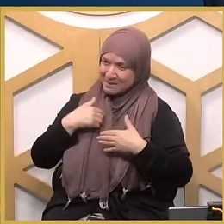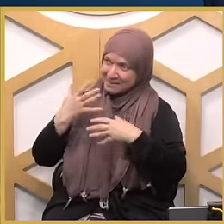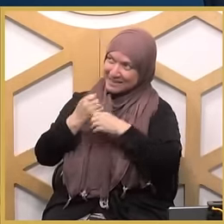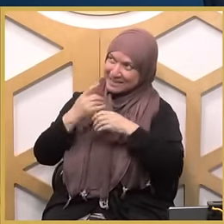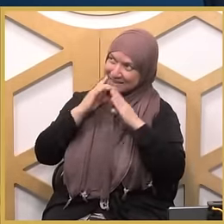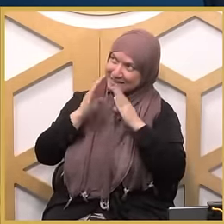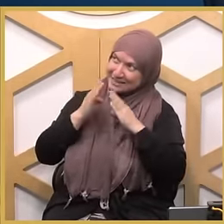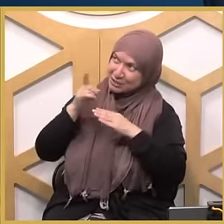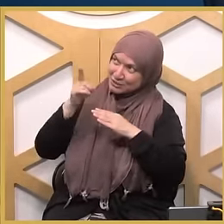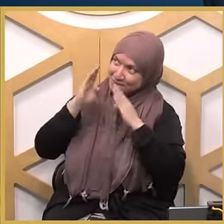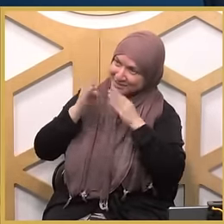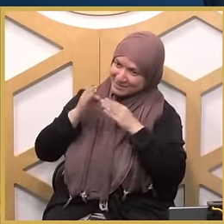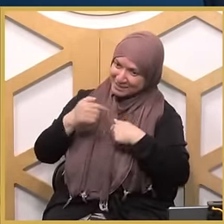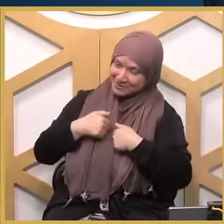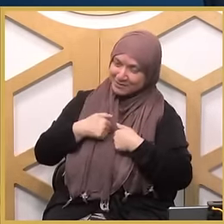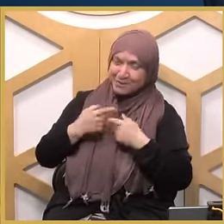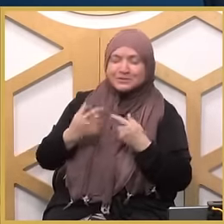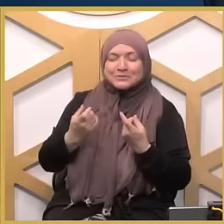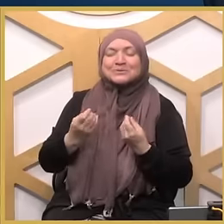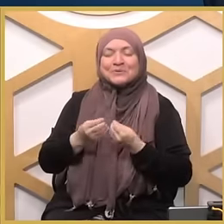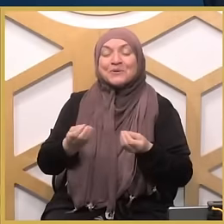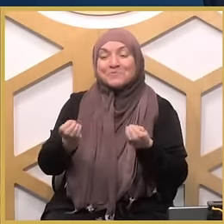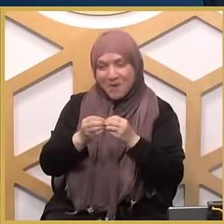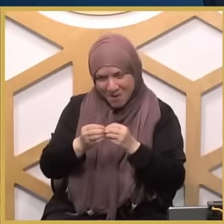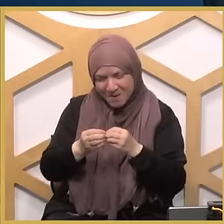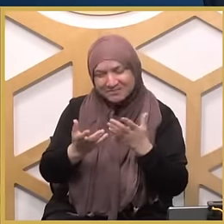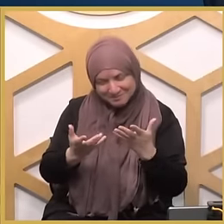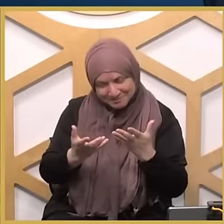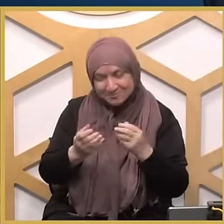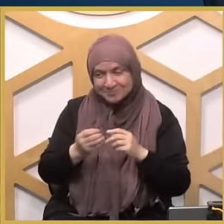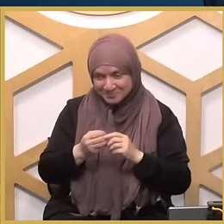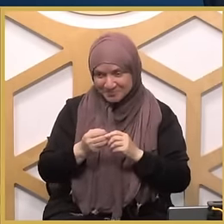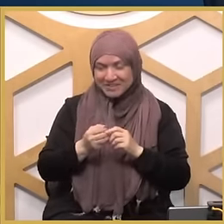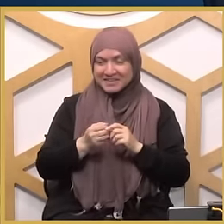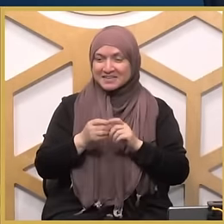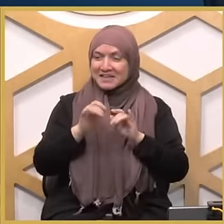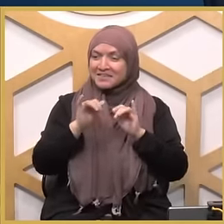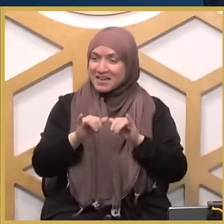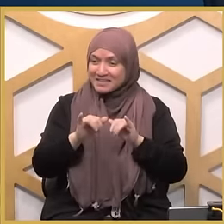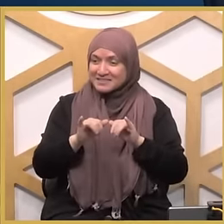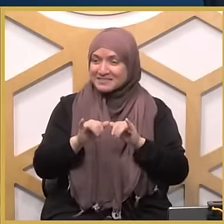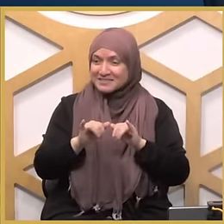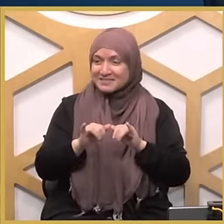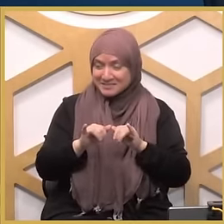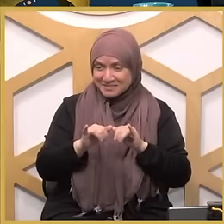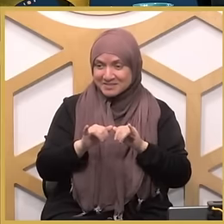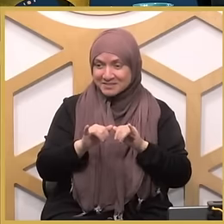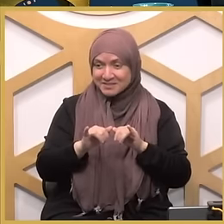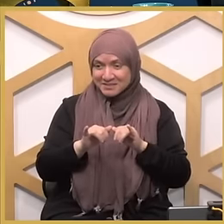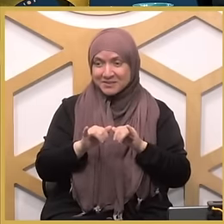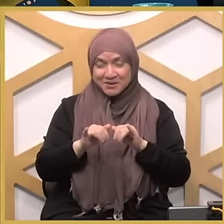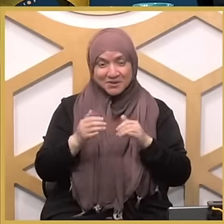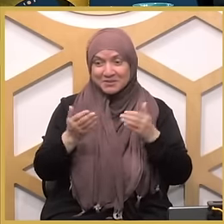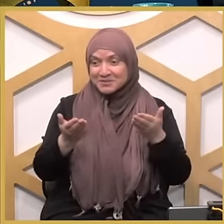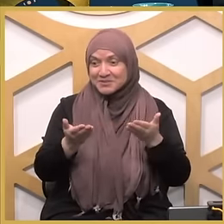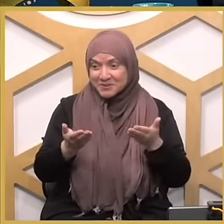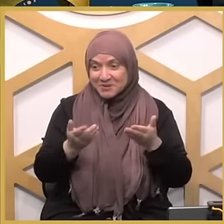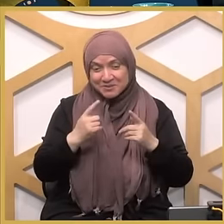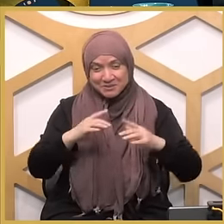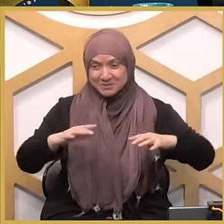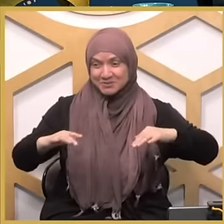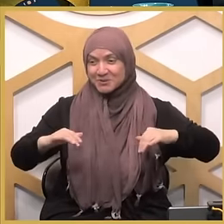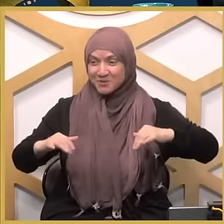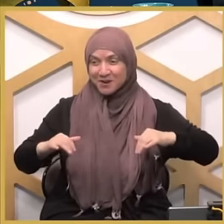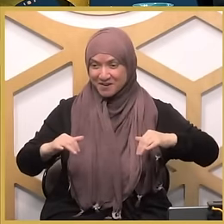life, the parents' attention, subhanAllah. وَلِلَّهِ الْمَثَلُ الْعَلَى. Allah has the best example. So you become like a show-off with your parents, right? Pretty much. And that's Ibn al-Qayyim, you